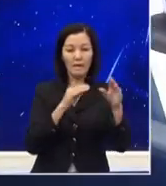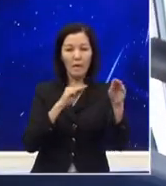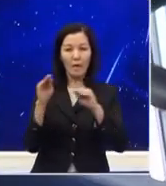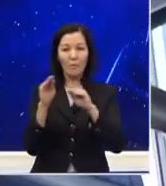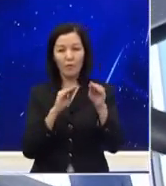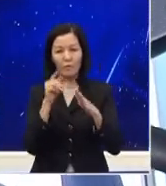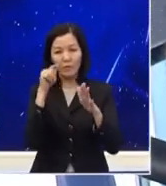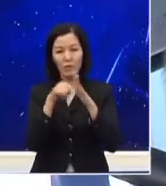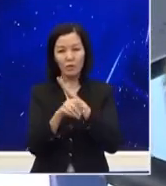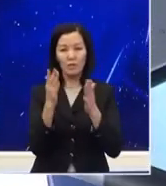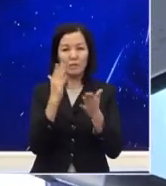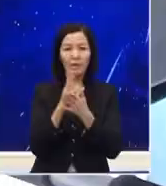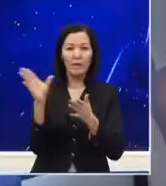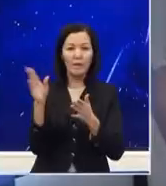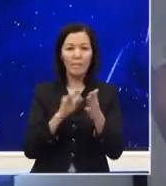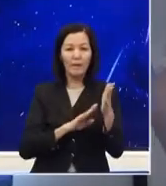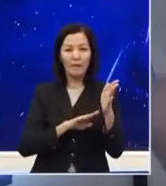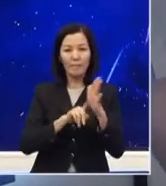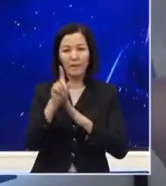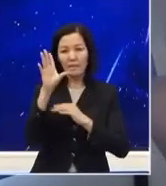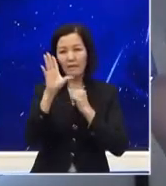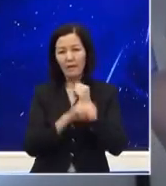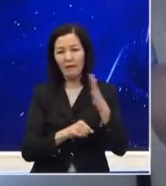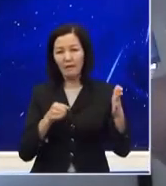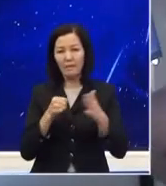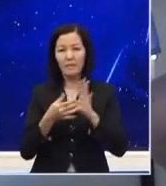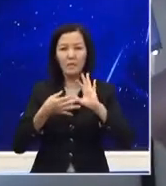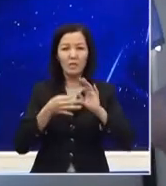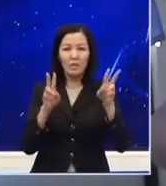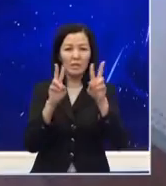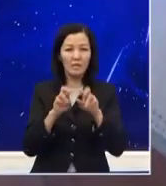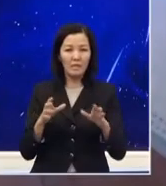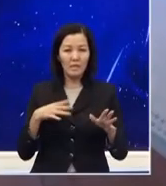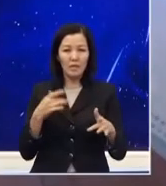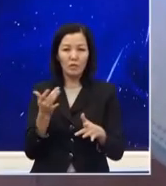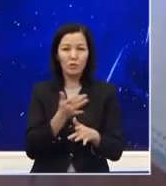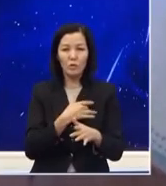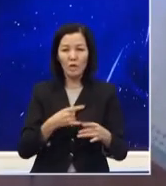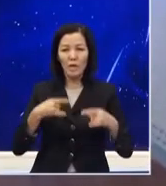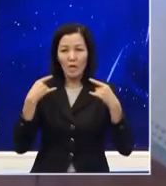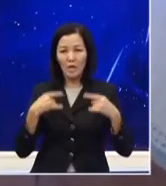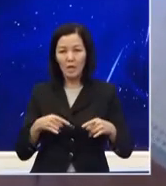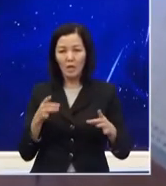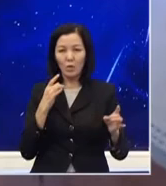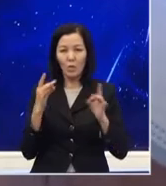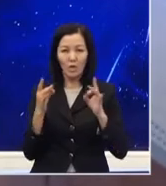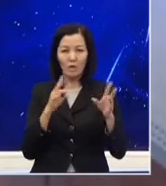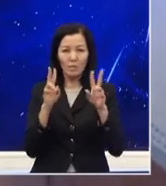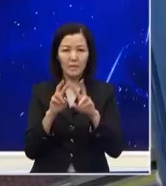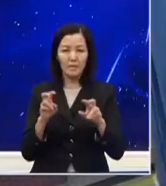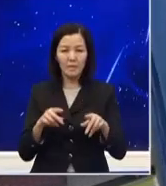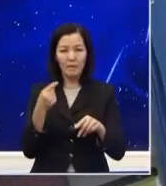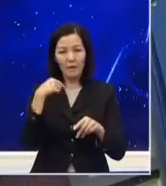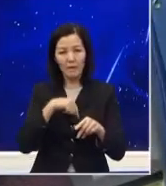жабдықталған. Тұрғындар бас аяғына дейін медициналық тексеруден өте алады. Олар үшін жүрекке арналған ЭКГ, рентген, ультрадыбыстық зерттеу, адам